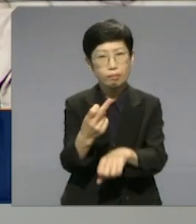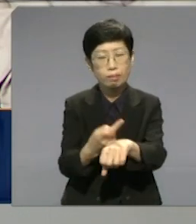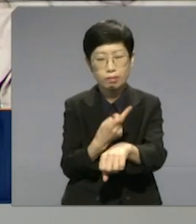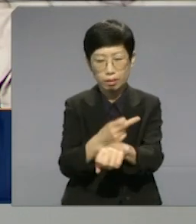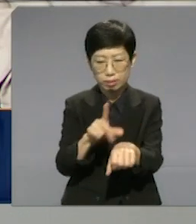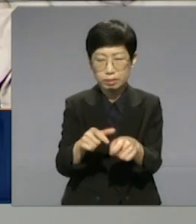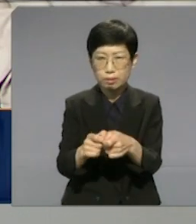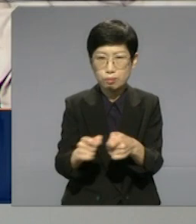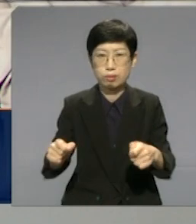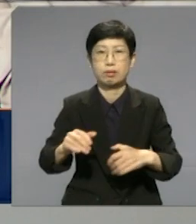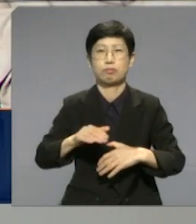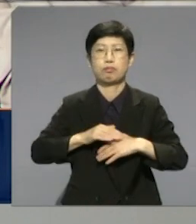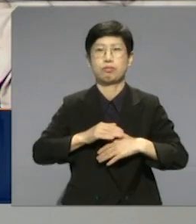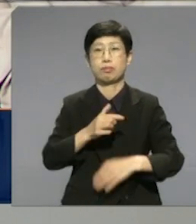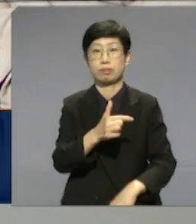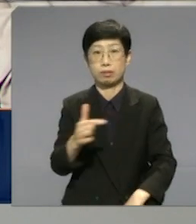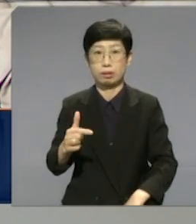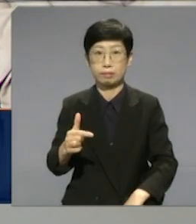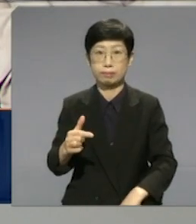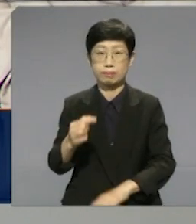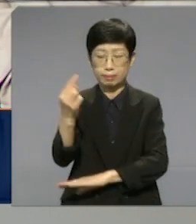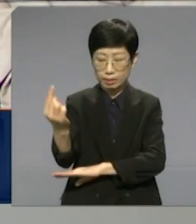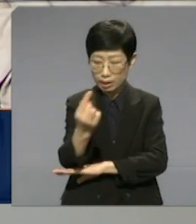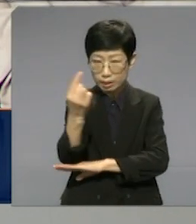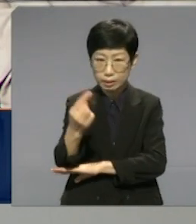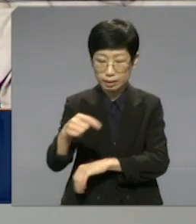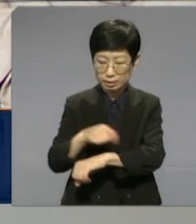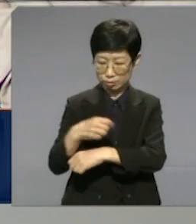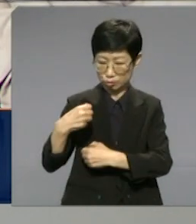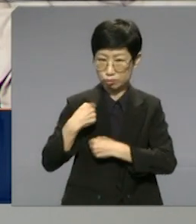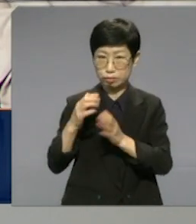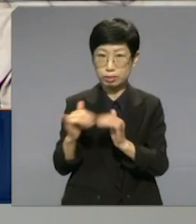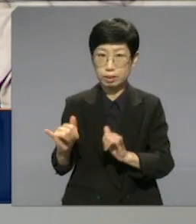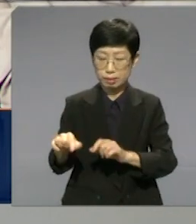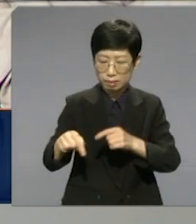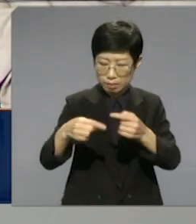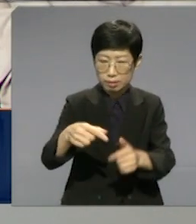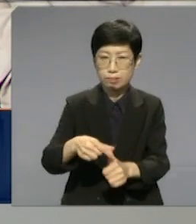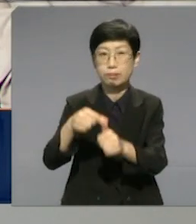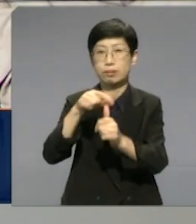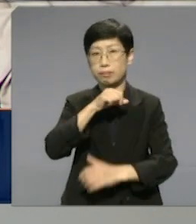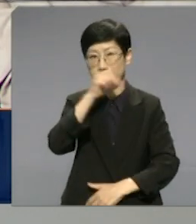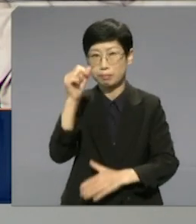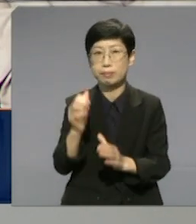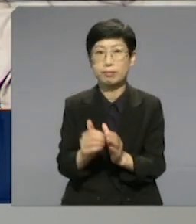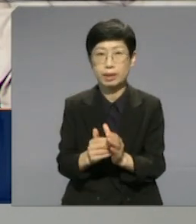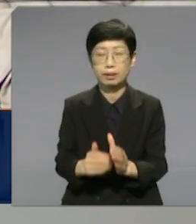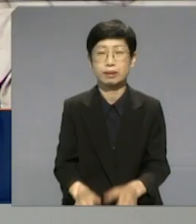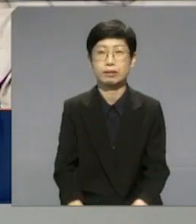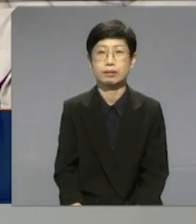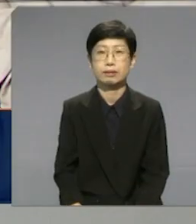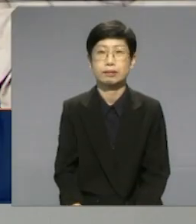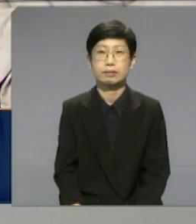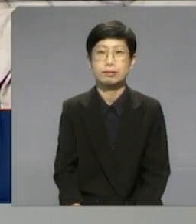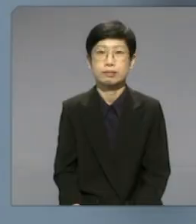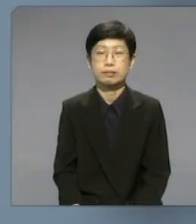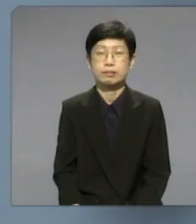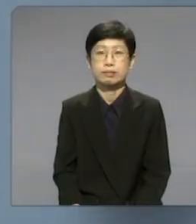12시간을 공포에 떨었는데 헬기에 특수 부대까지 동원한 끝에 구조할 수 있었습니다. 조유성 월드 리포터입니다.